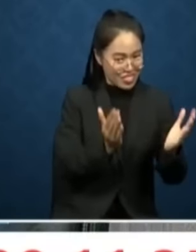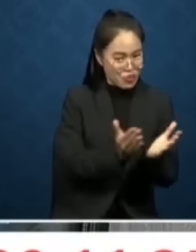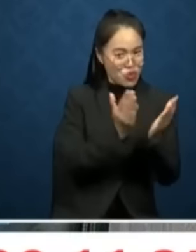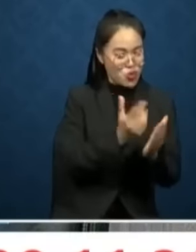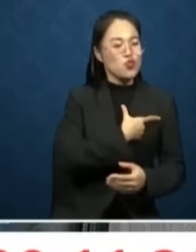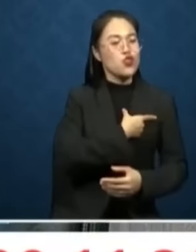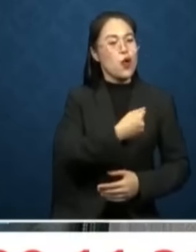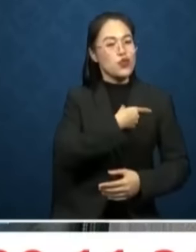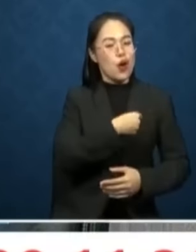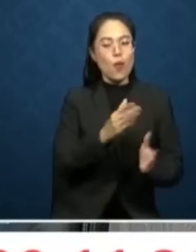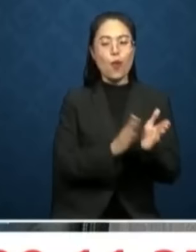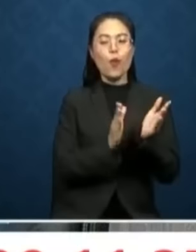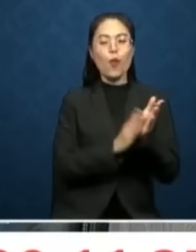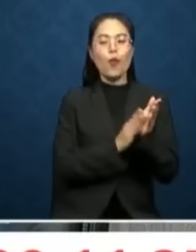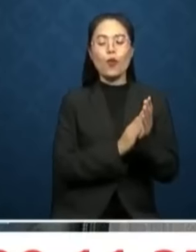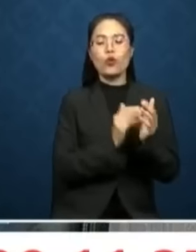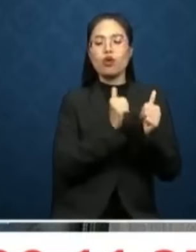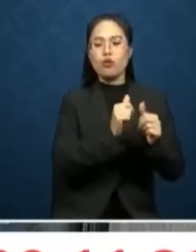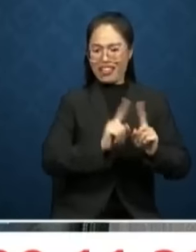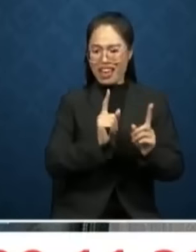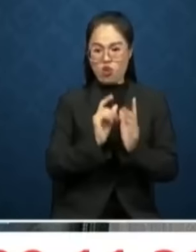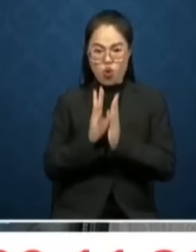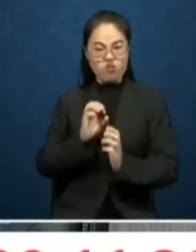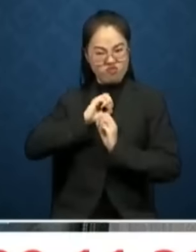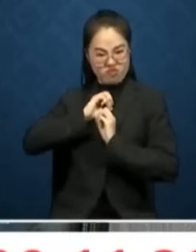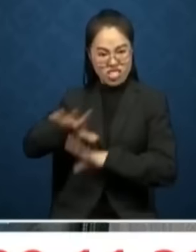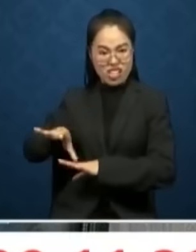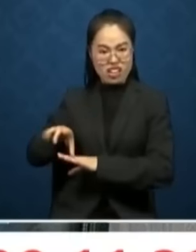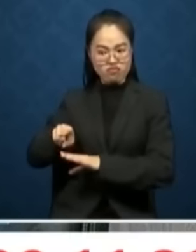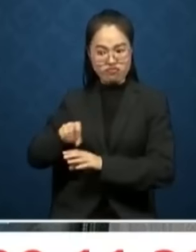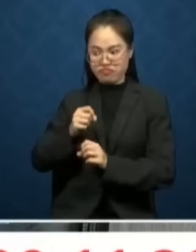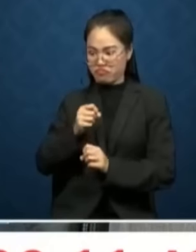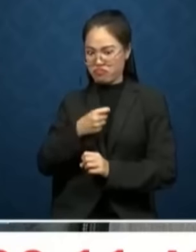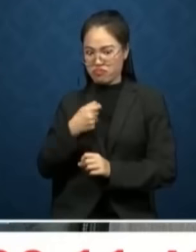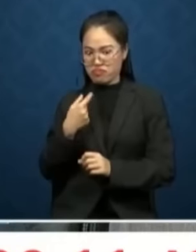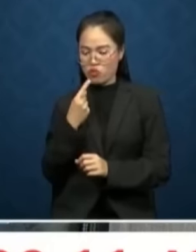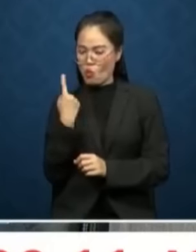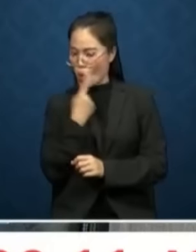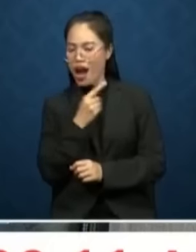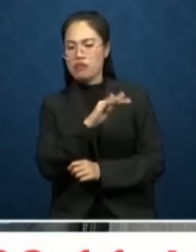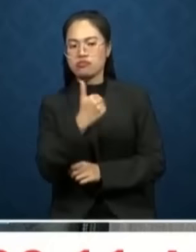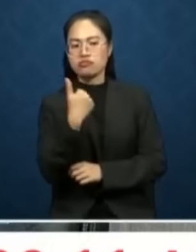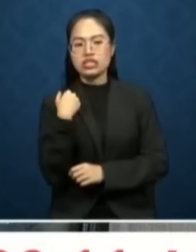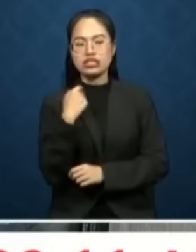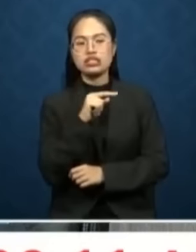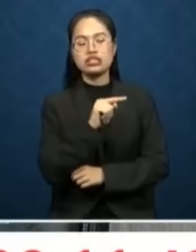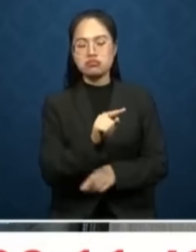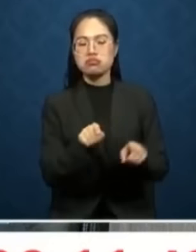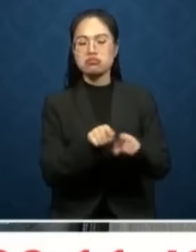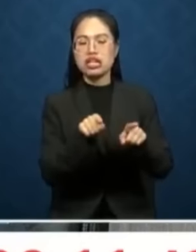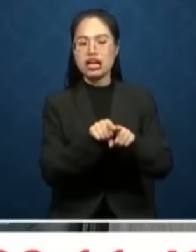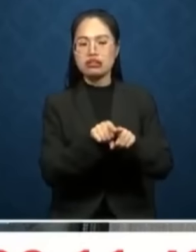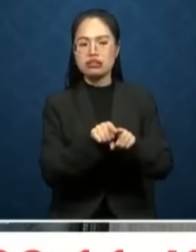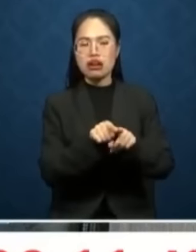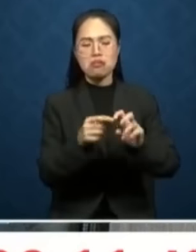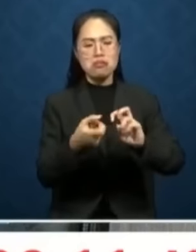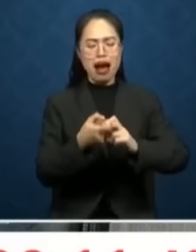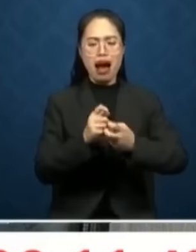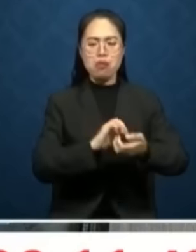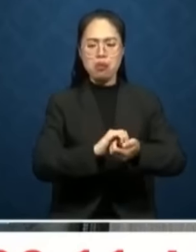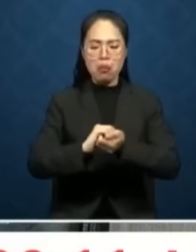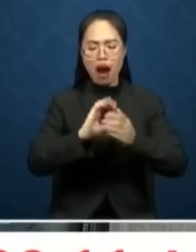อบส่วนคนที่เขาเกลียดเขาชังเขาก็แช่งในเรื่องนี้นะครับแล้วความสงบความสามัคคีจะเ